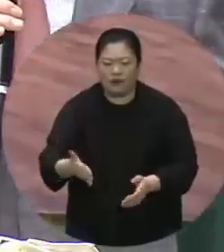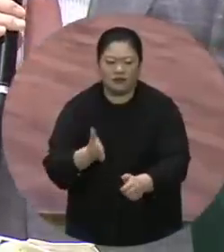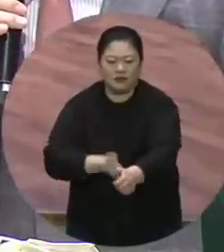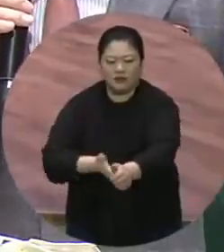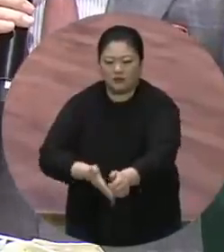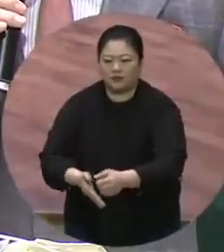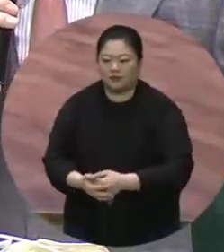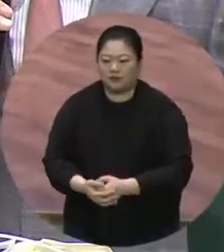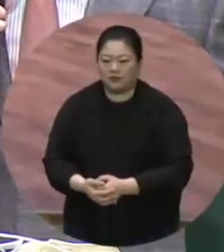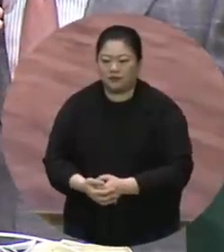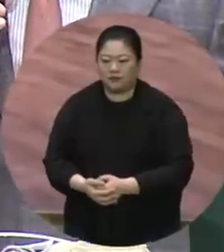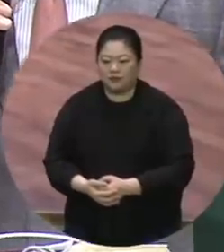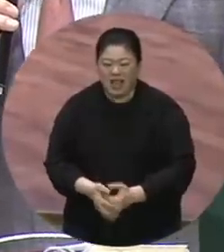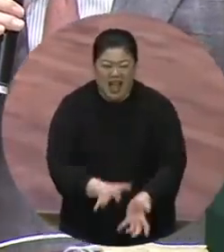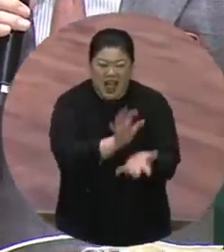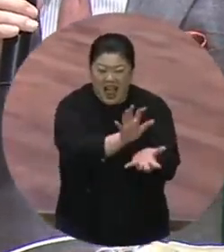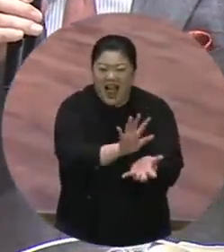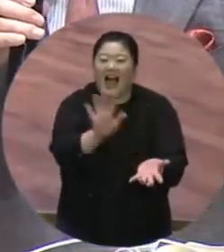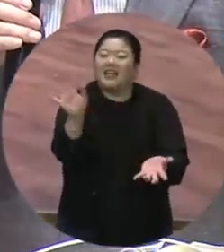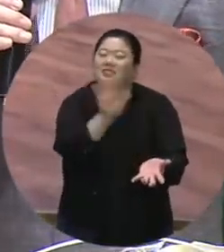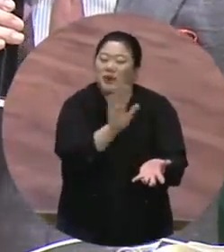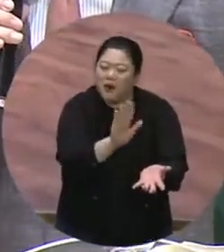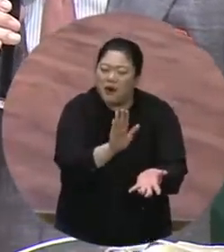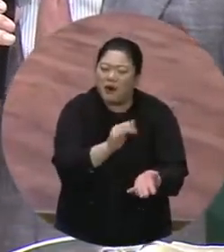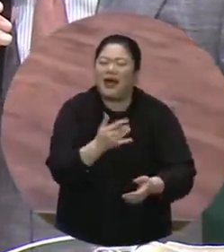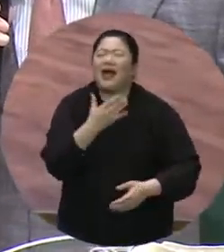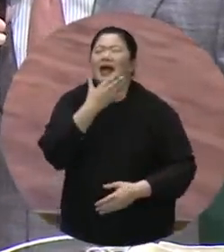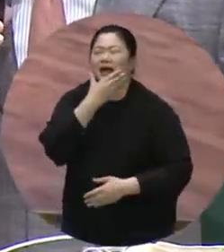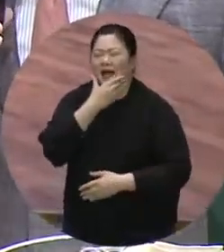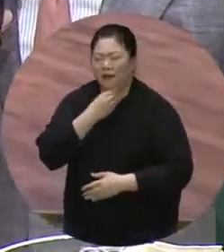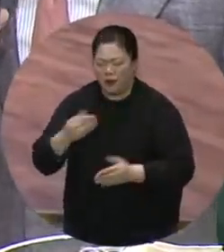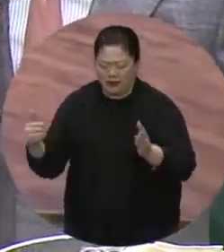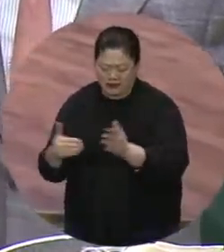세상 말하는 무한도전이 아니라 행복한 무한도전.